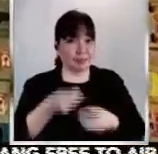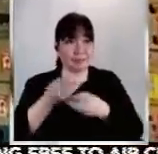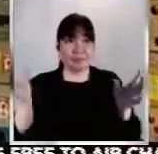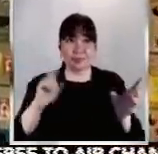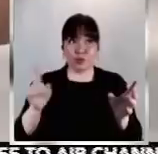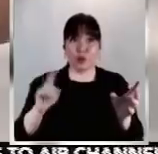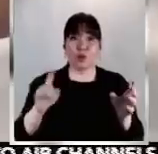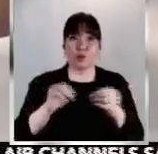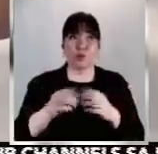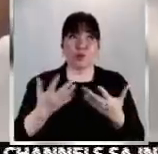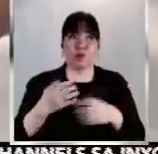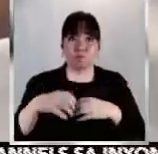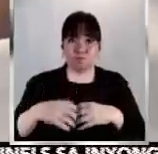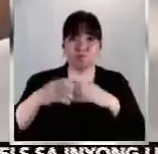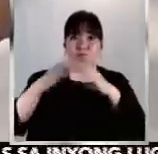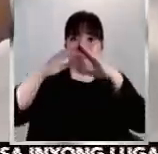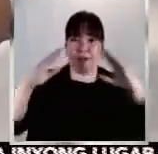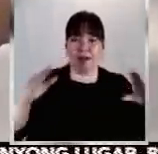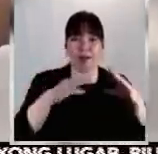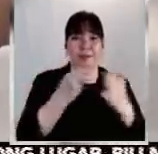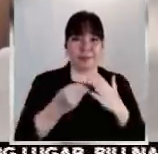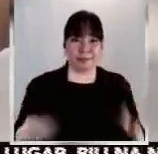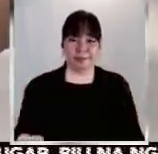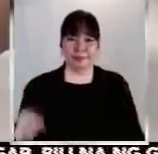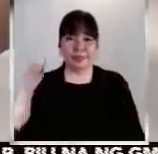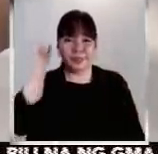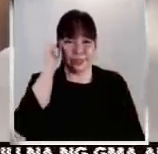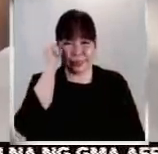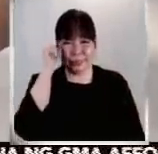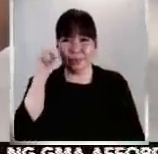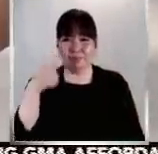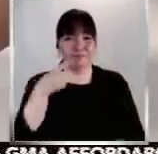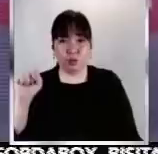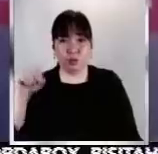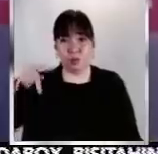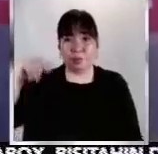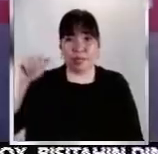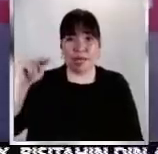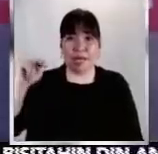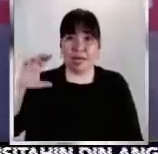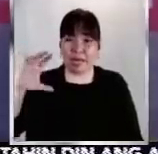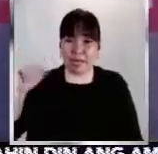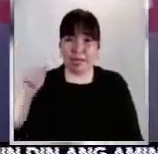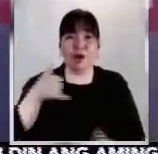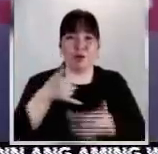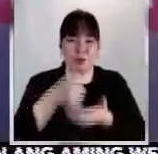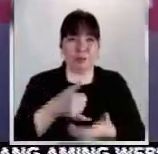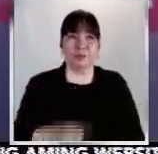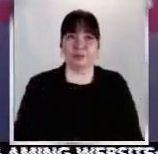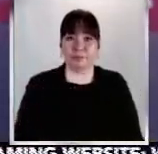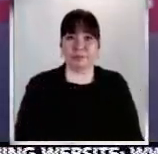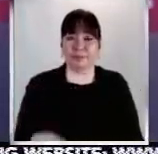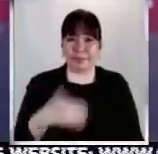construction material. Sa Rima Refran, nakatutok 24 oras. Iginiit ni Senador